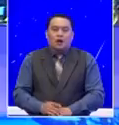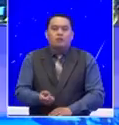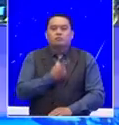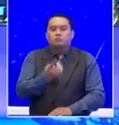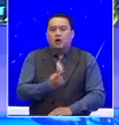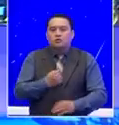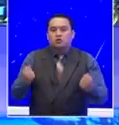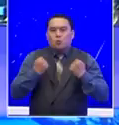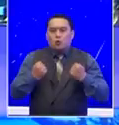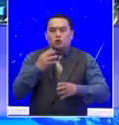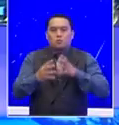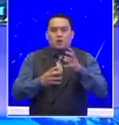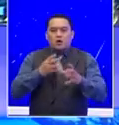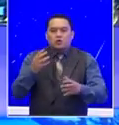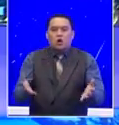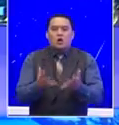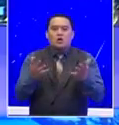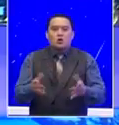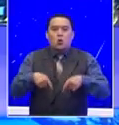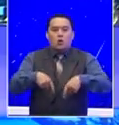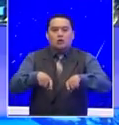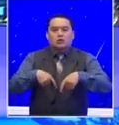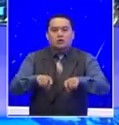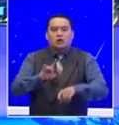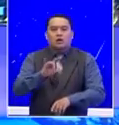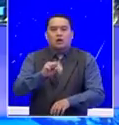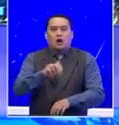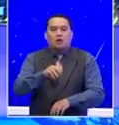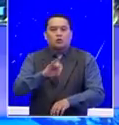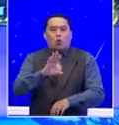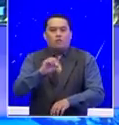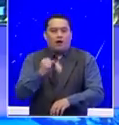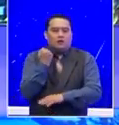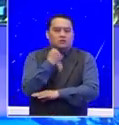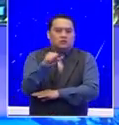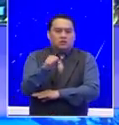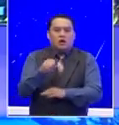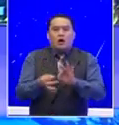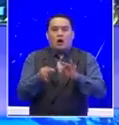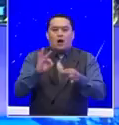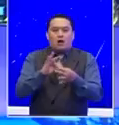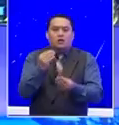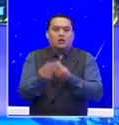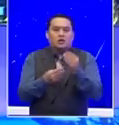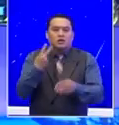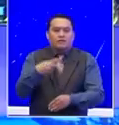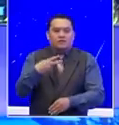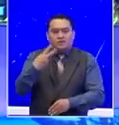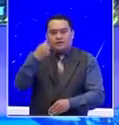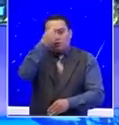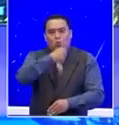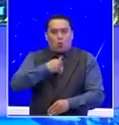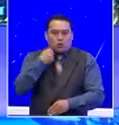Мастер спорта международного класса по легкой атлетике Айман Ратова еще в начале года завоевала путевку на Олимпийские игры